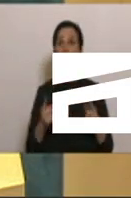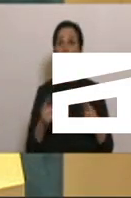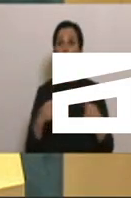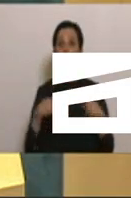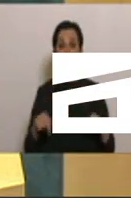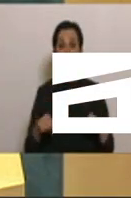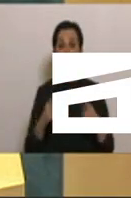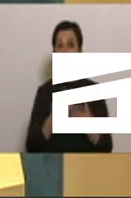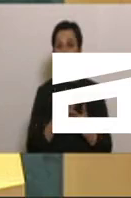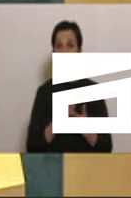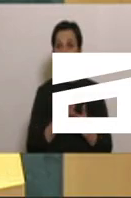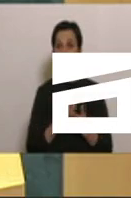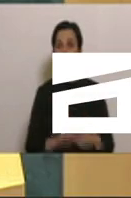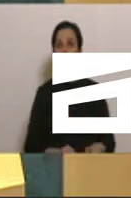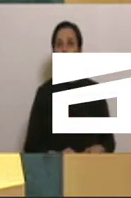ვარ?